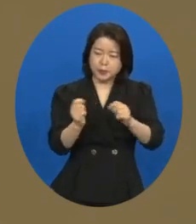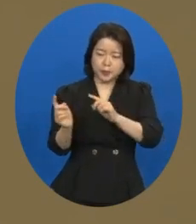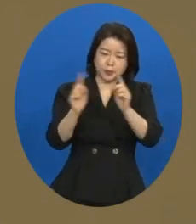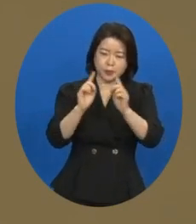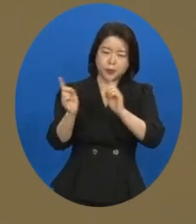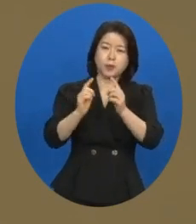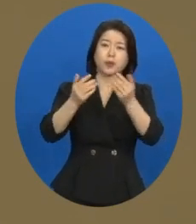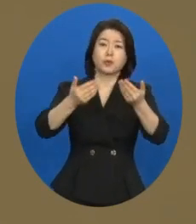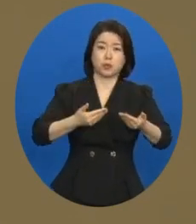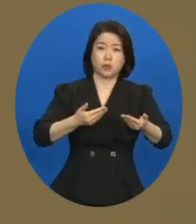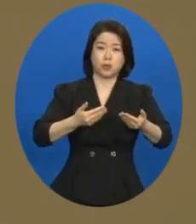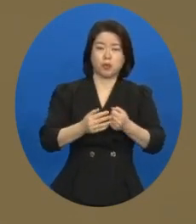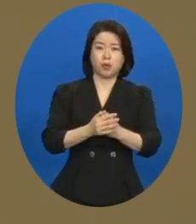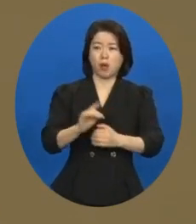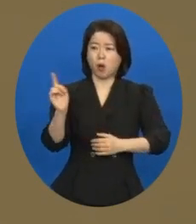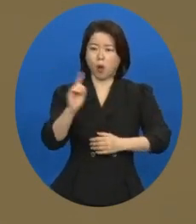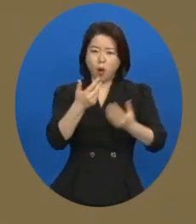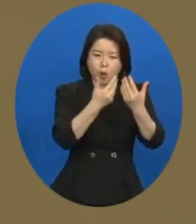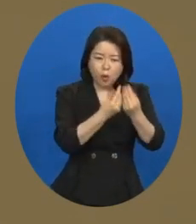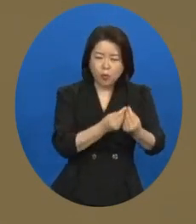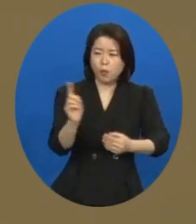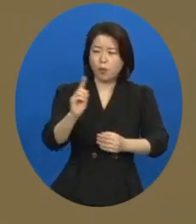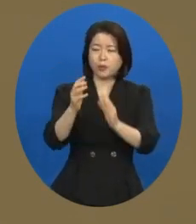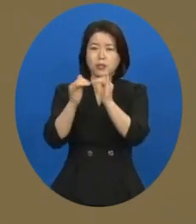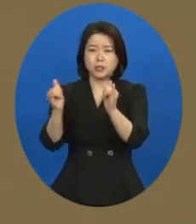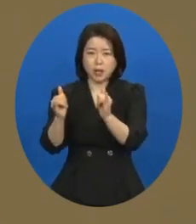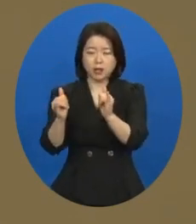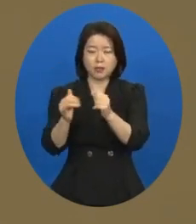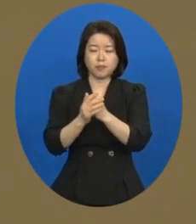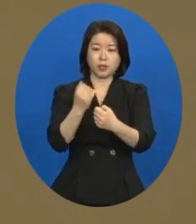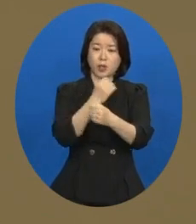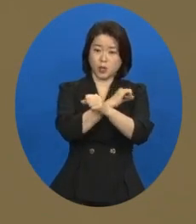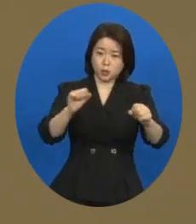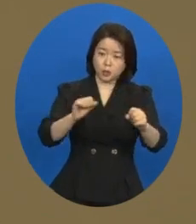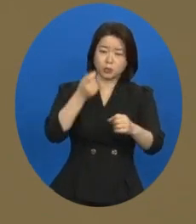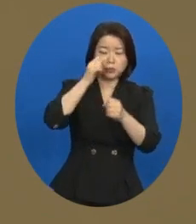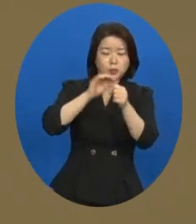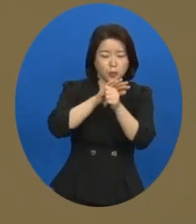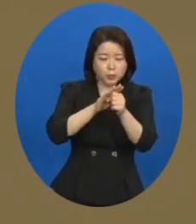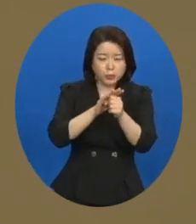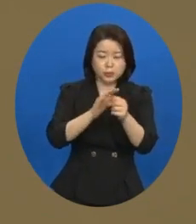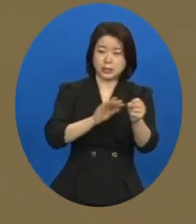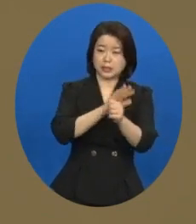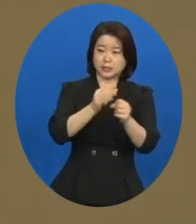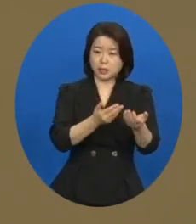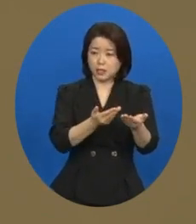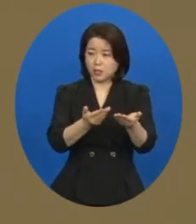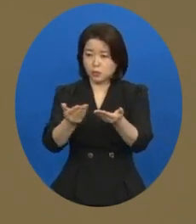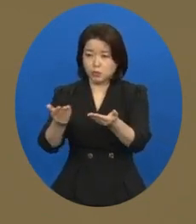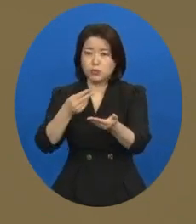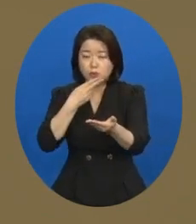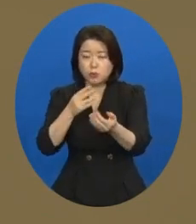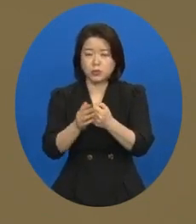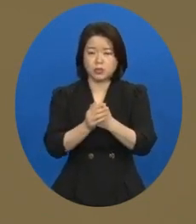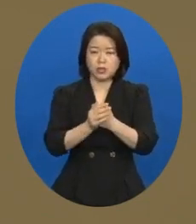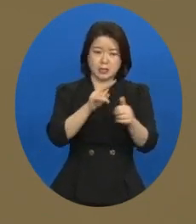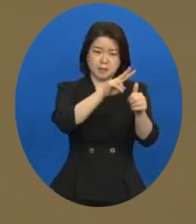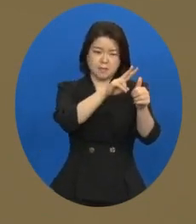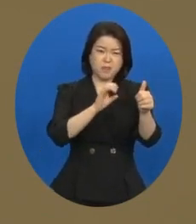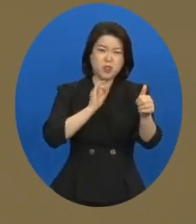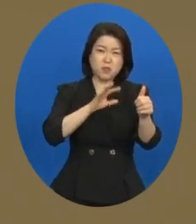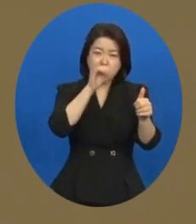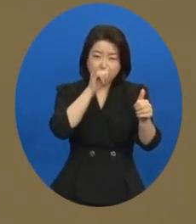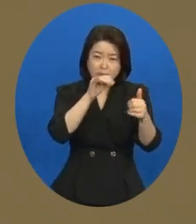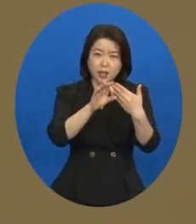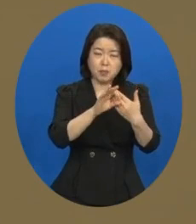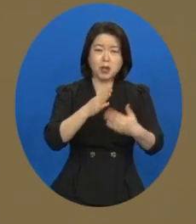어떤 경우라도, 어떤 사람에게라도 용서와 긍휼과 사랑을 잃어버리고 미움만